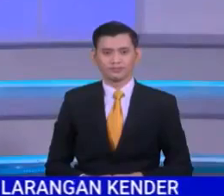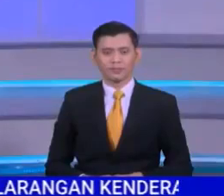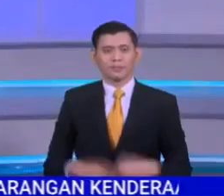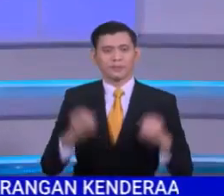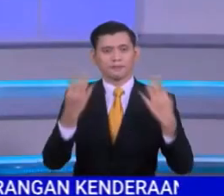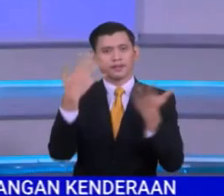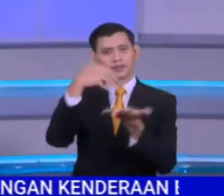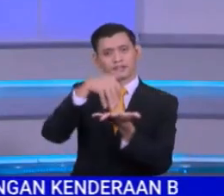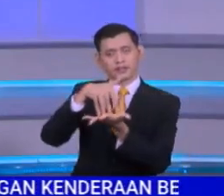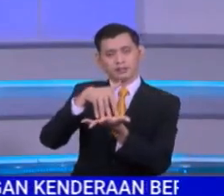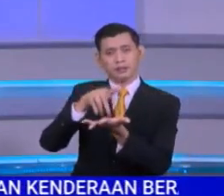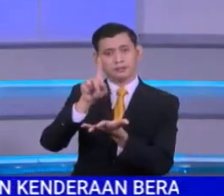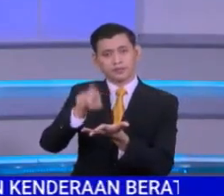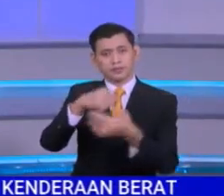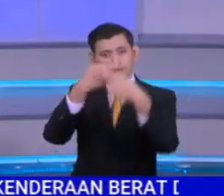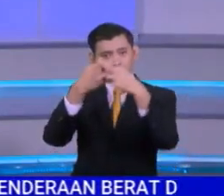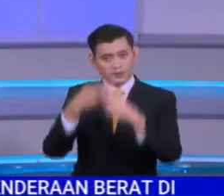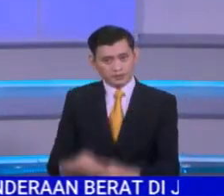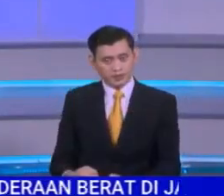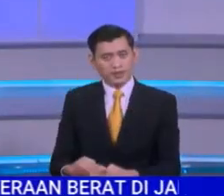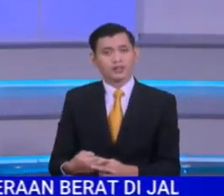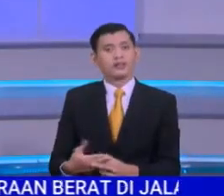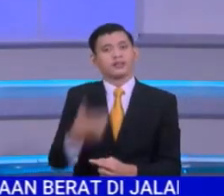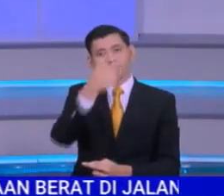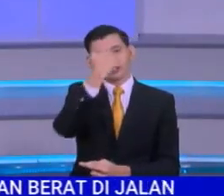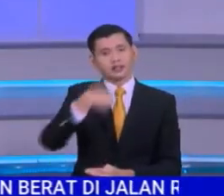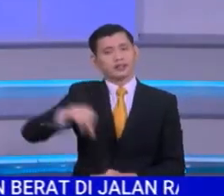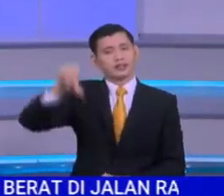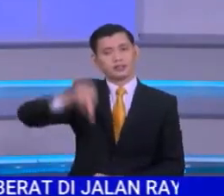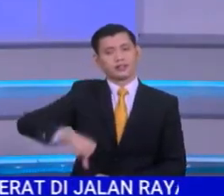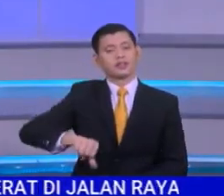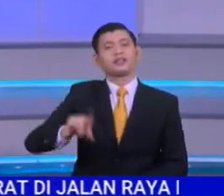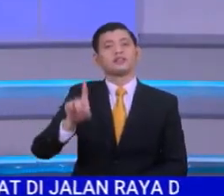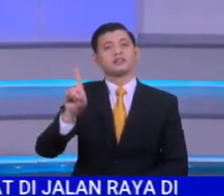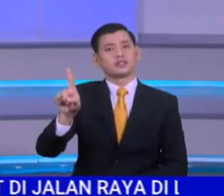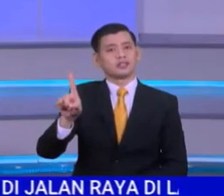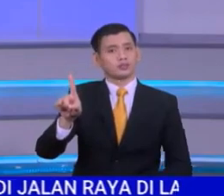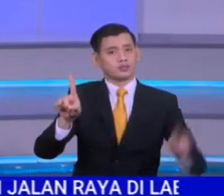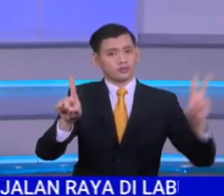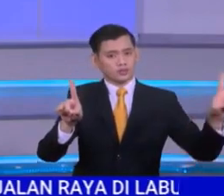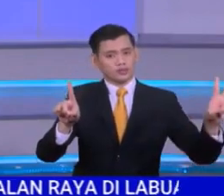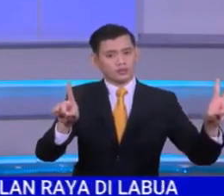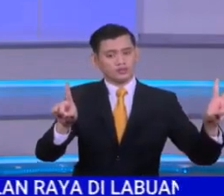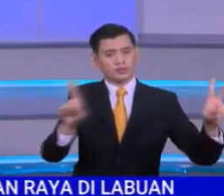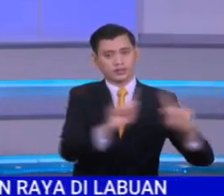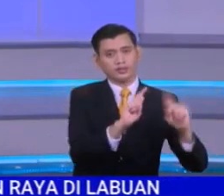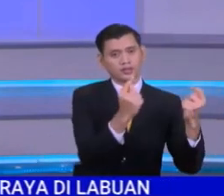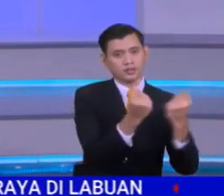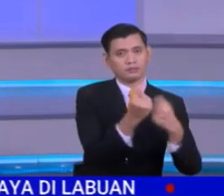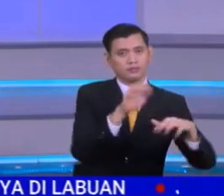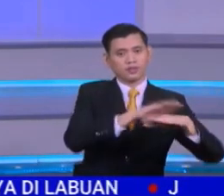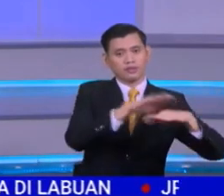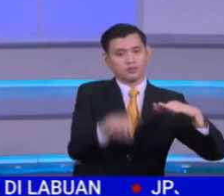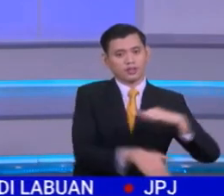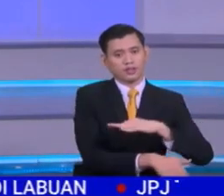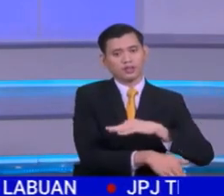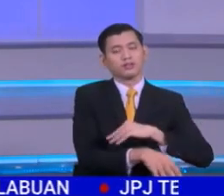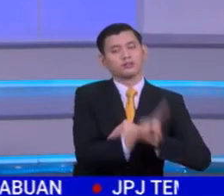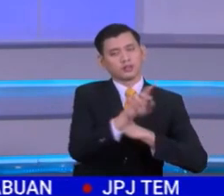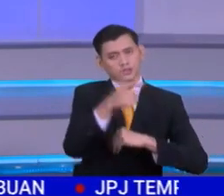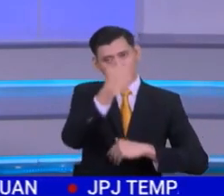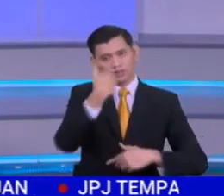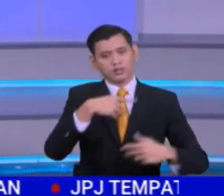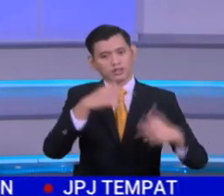Banyak kelemahan yang perlu diperbaiki susulan kekalahan 1-2 skuad bawah 23 tahun negara kepada Timor